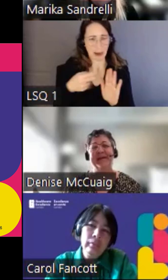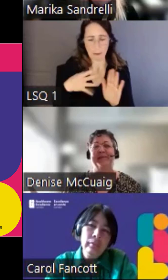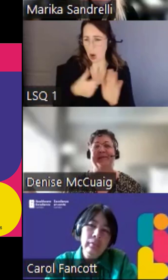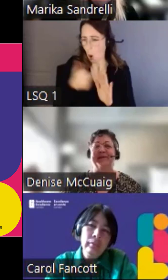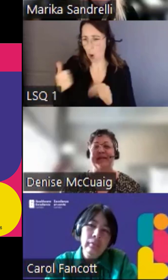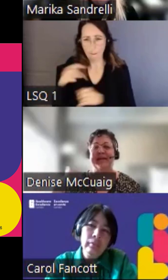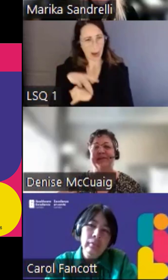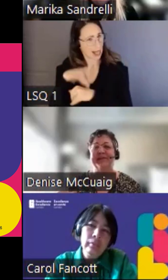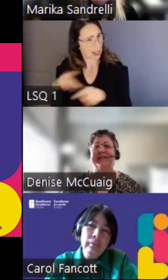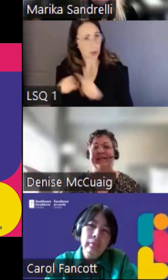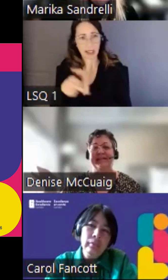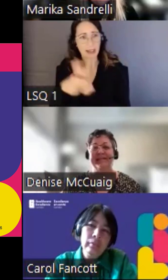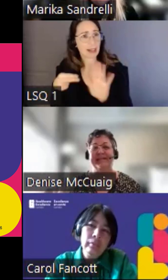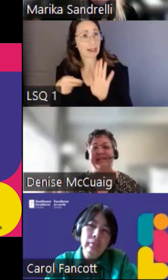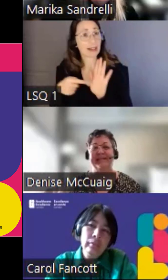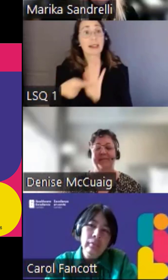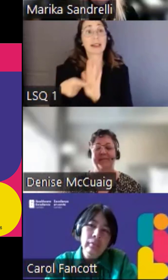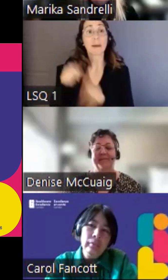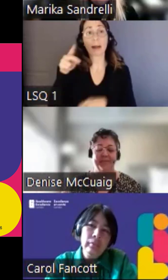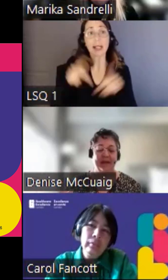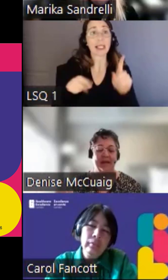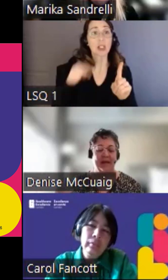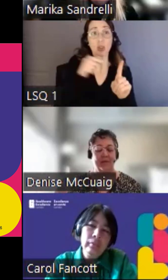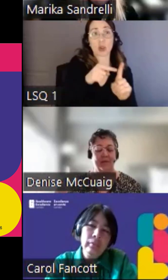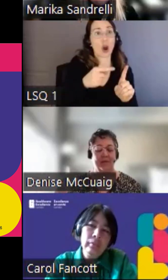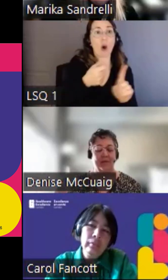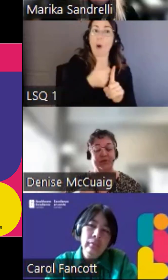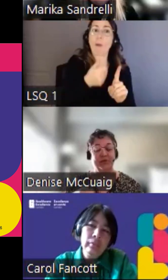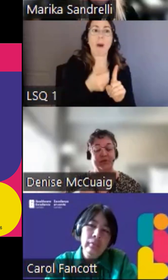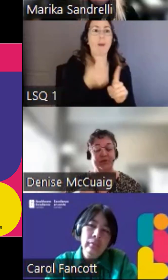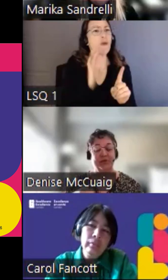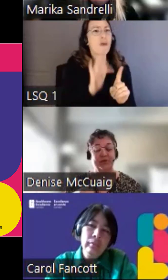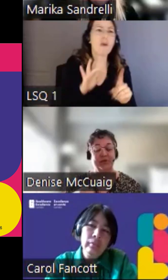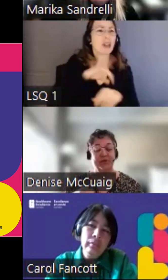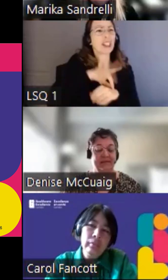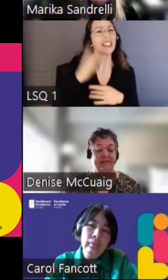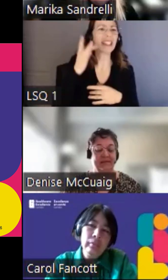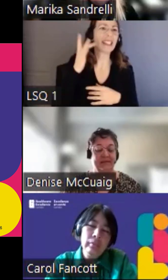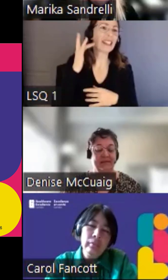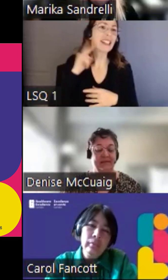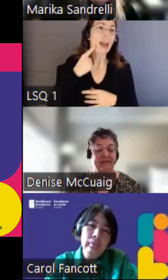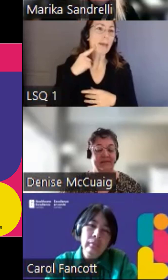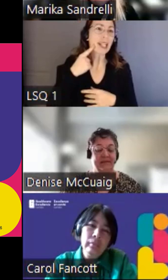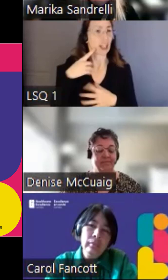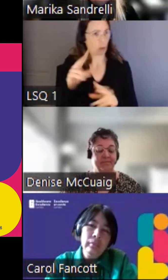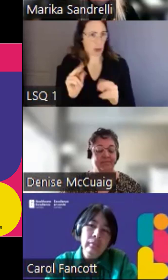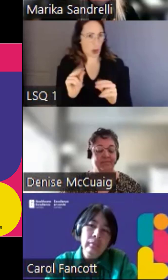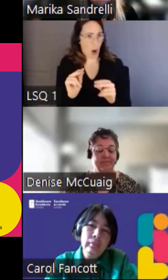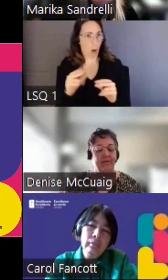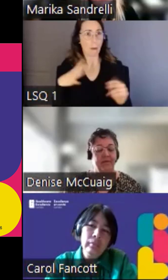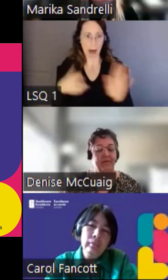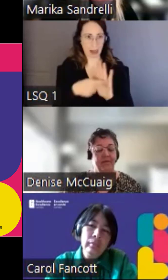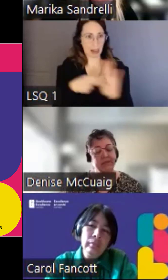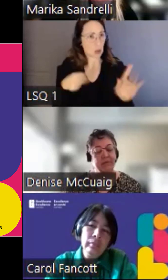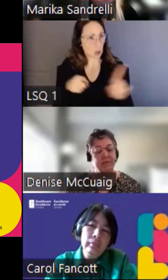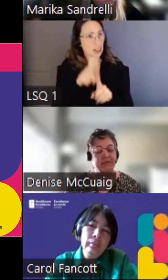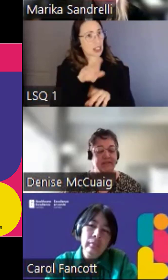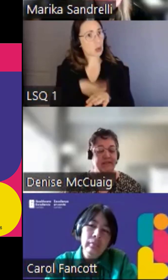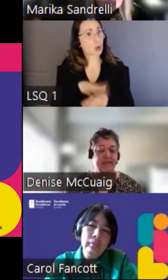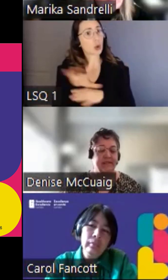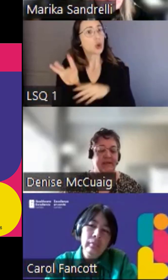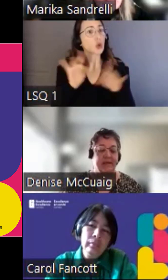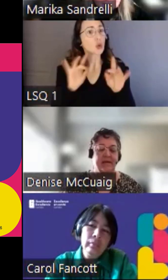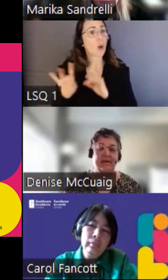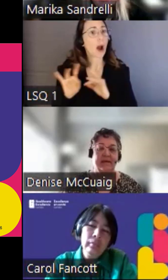a une espèce de stigmatisation liée au choix lorsqu'on parle de ce traumatisme lié aux addictions. Et aussi,